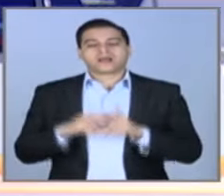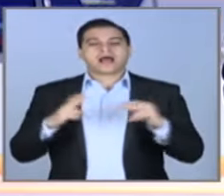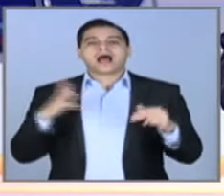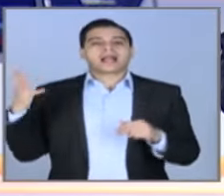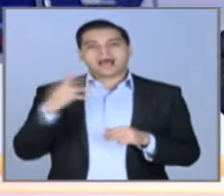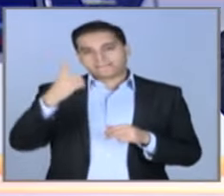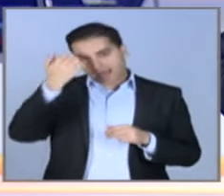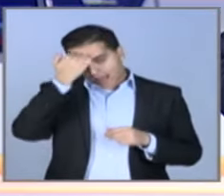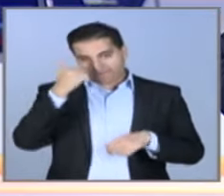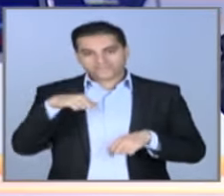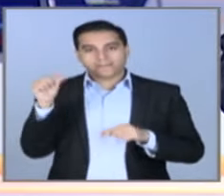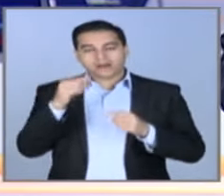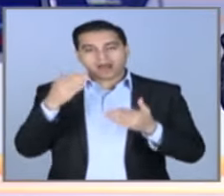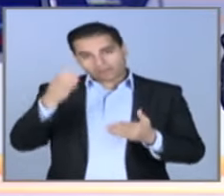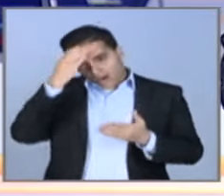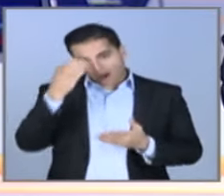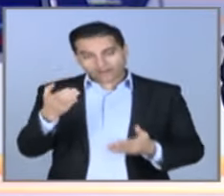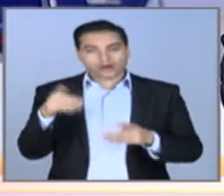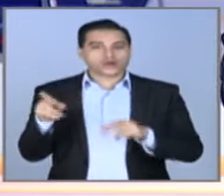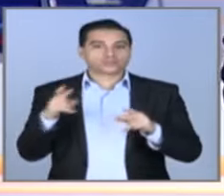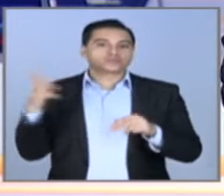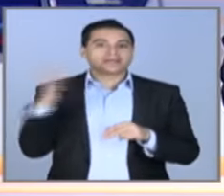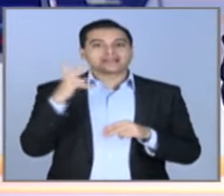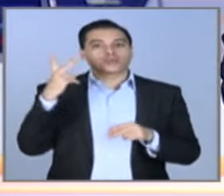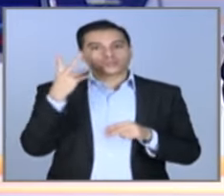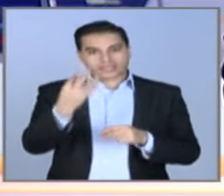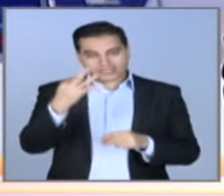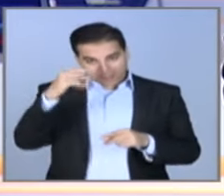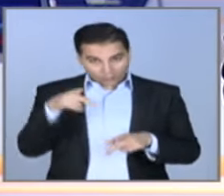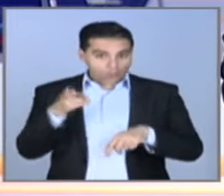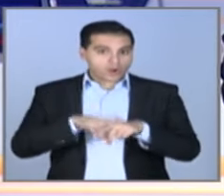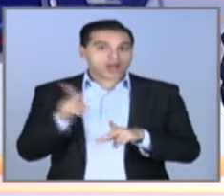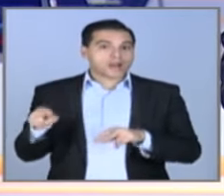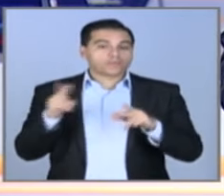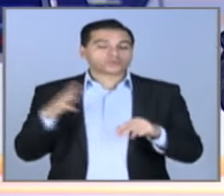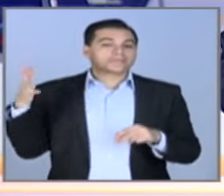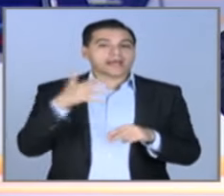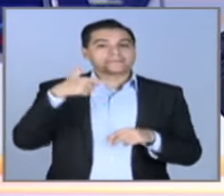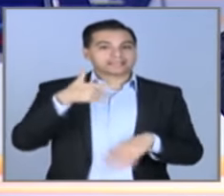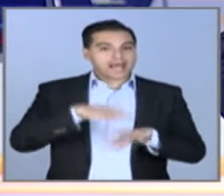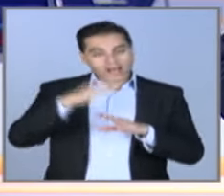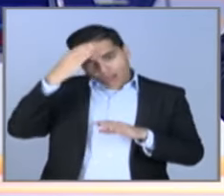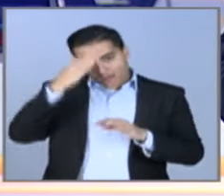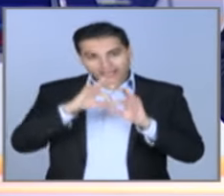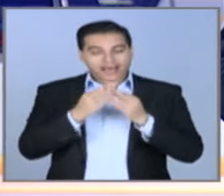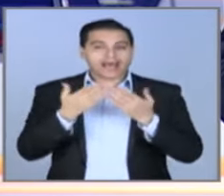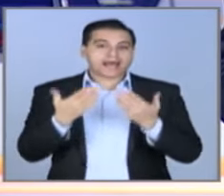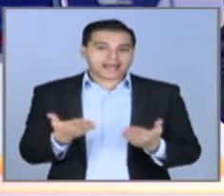حلقة رقم 1000 في برنامج العباقرة، الموسم ال 32 والموسم السادس لعباقرة